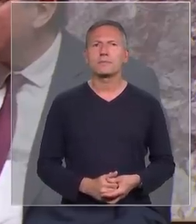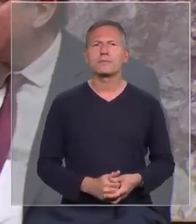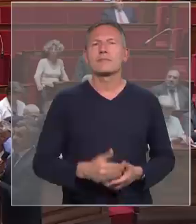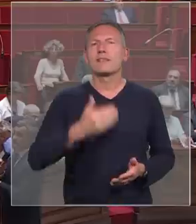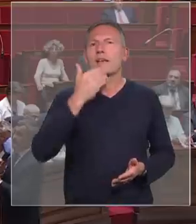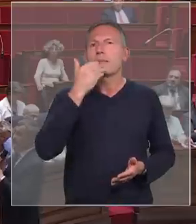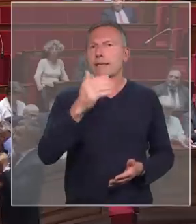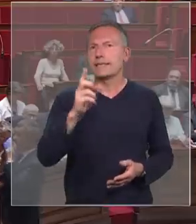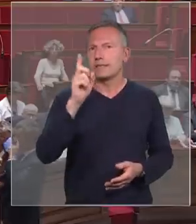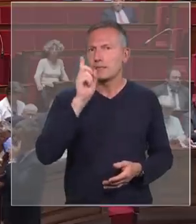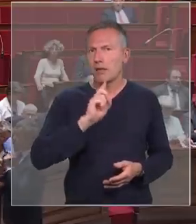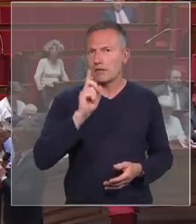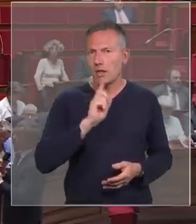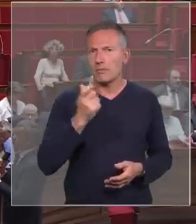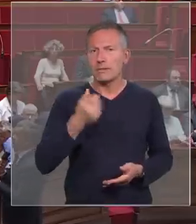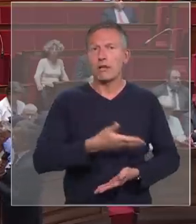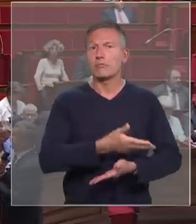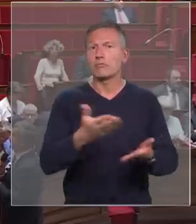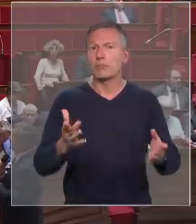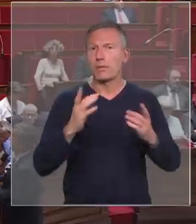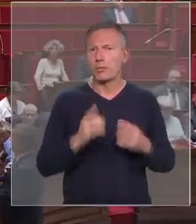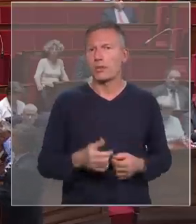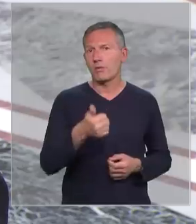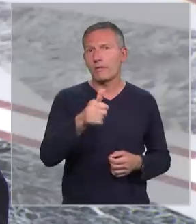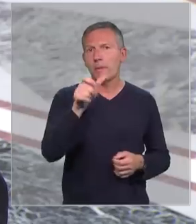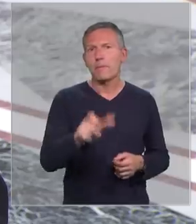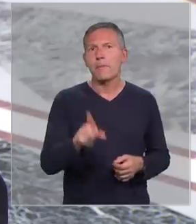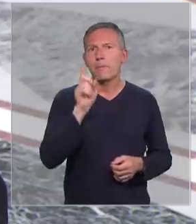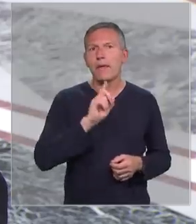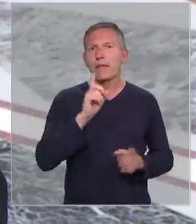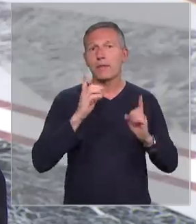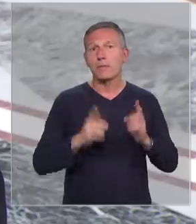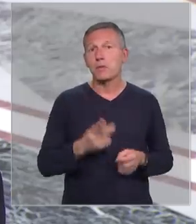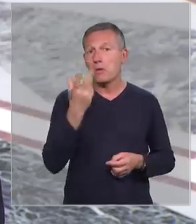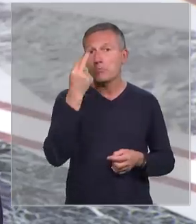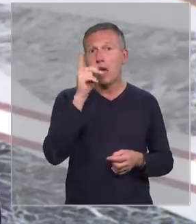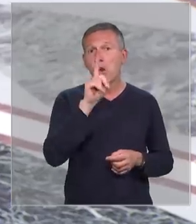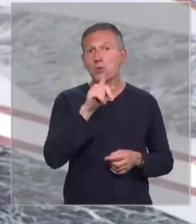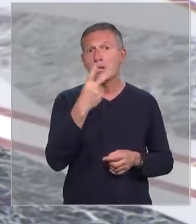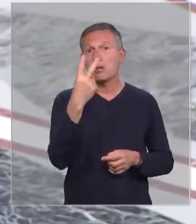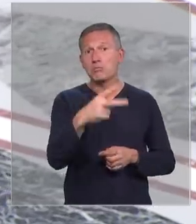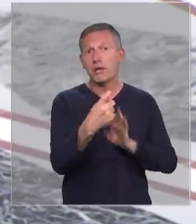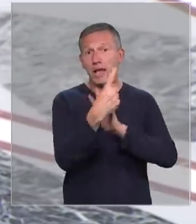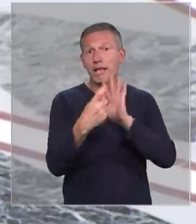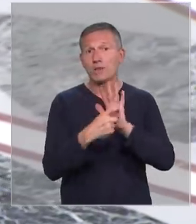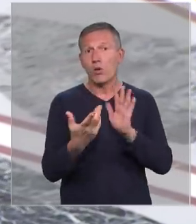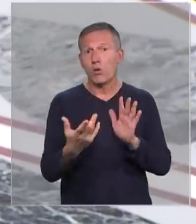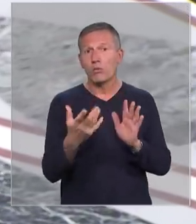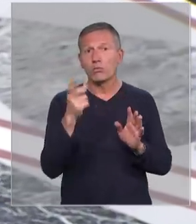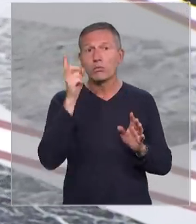Merci Madame la Présidente, Mesdames et Messieurs les députés, Madame la députée. Je n'ai pas bien compris l'objet de votre question